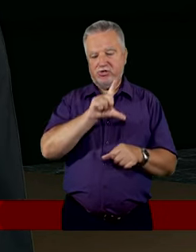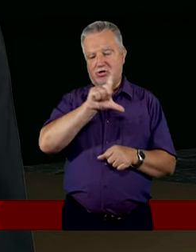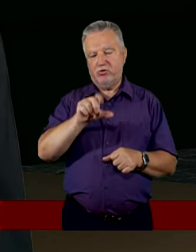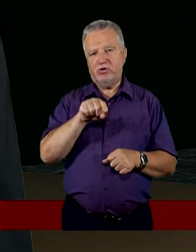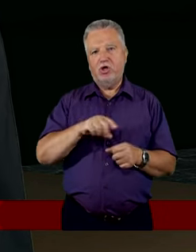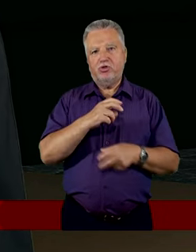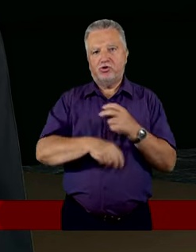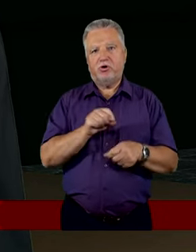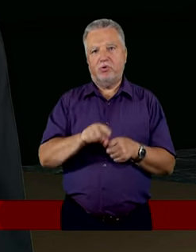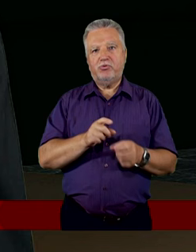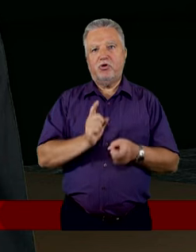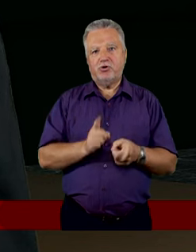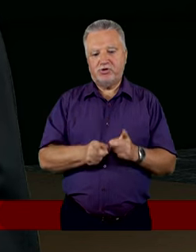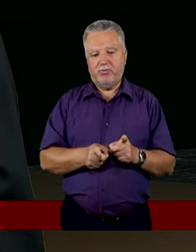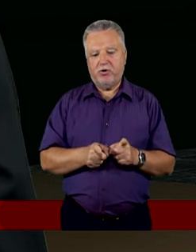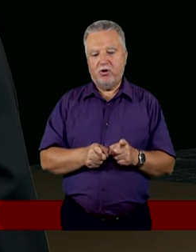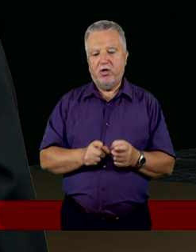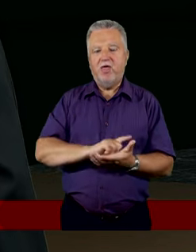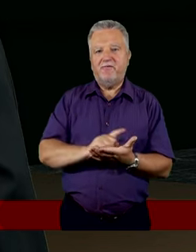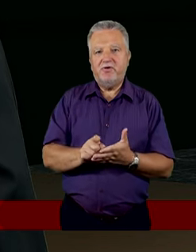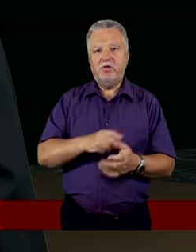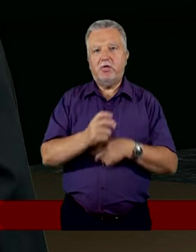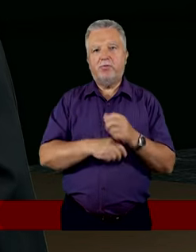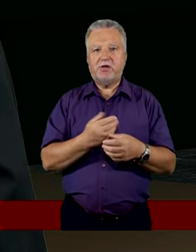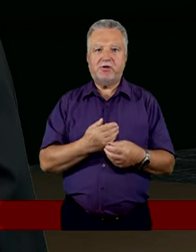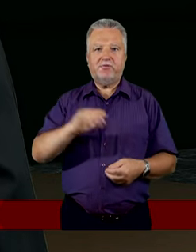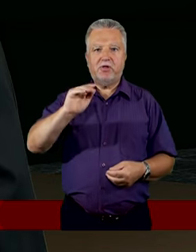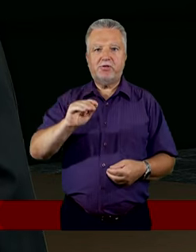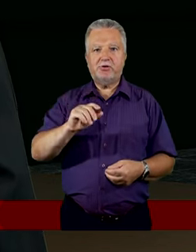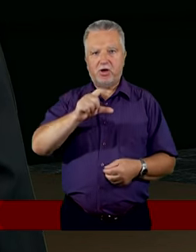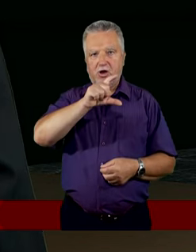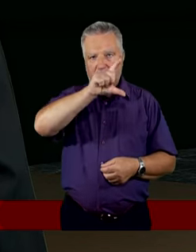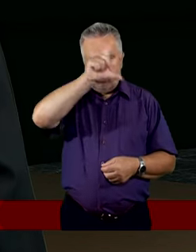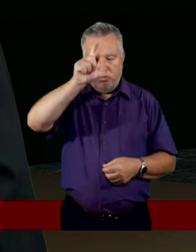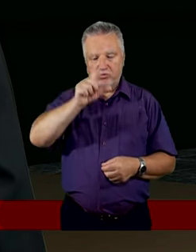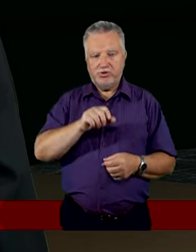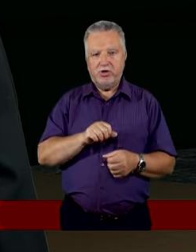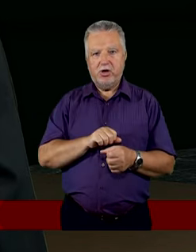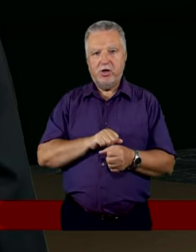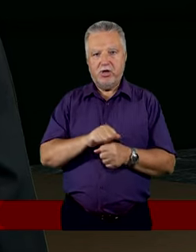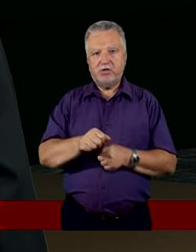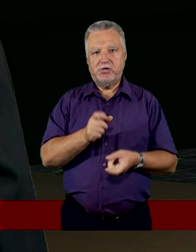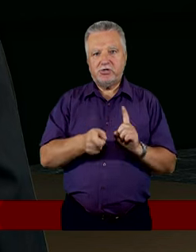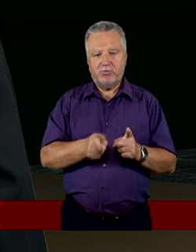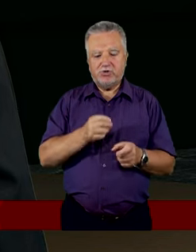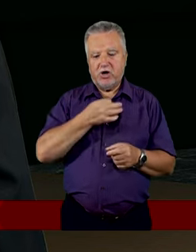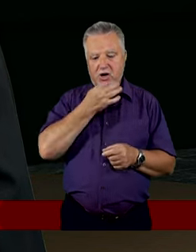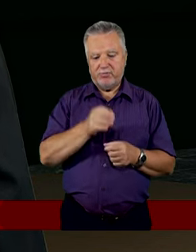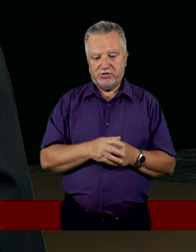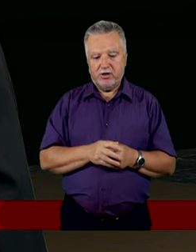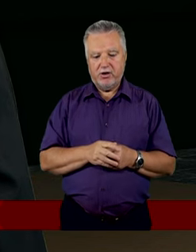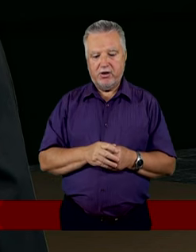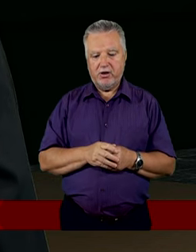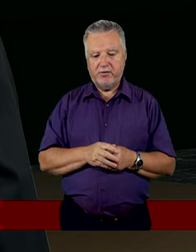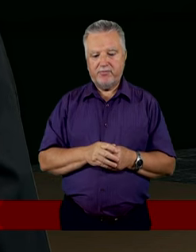bardzo szybko to zrobią. Ewentualnie efekty pracy grupy ludzi jest o wiele większe oddziaływanie niż pojedynczych w momencie, kiedy mamy duże rzeczy